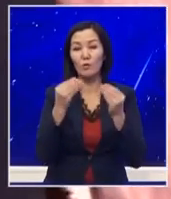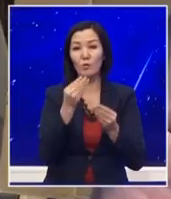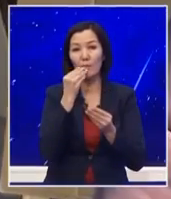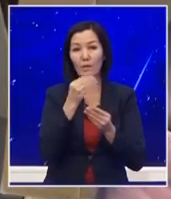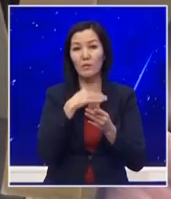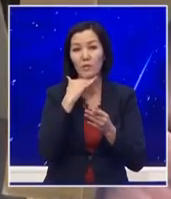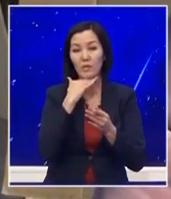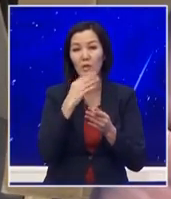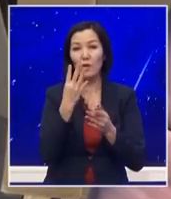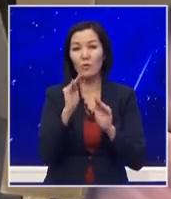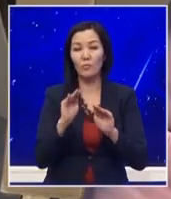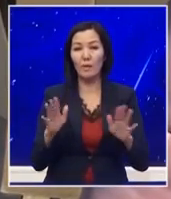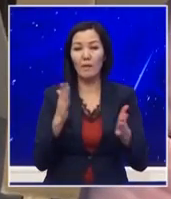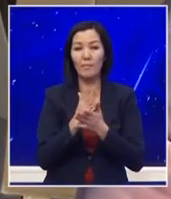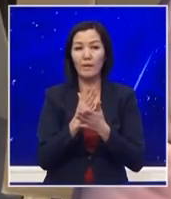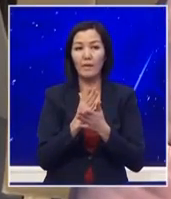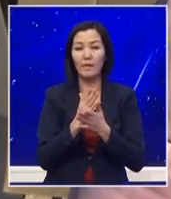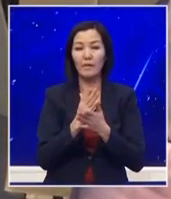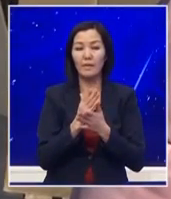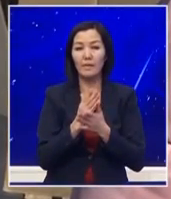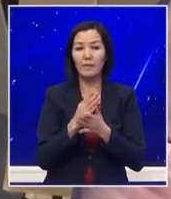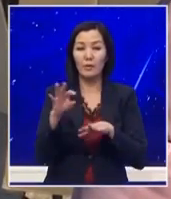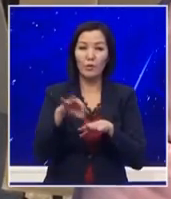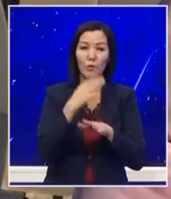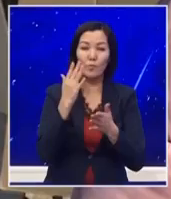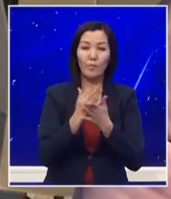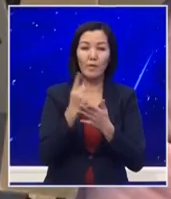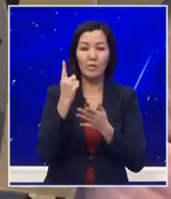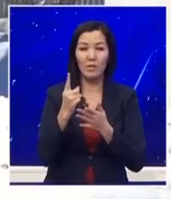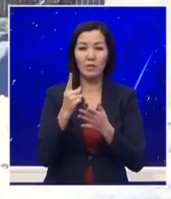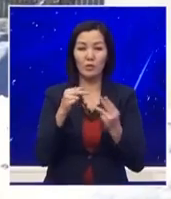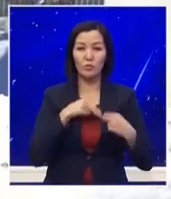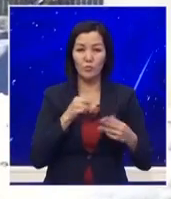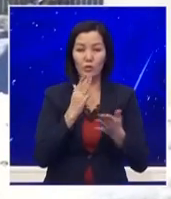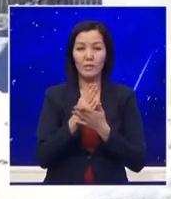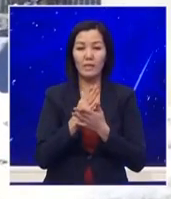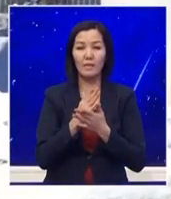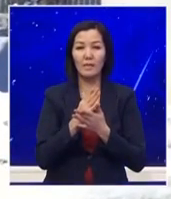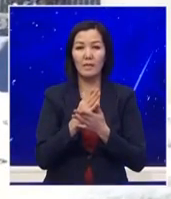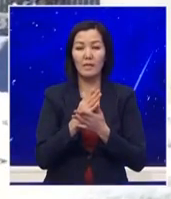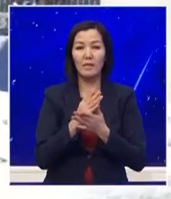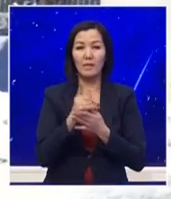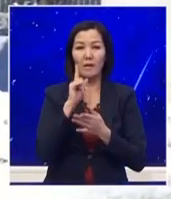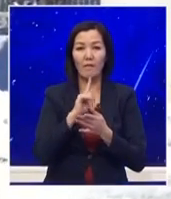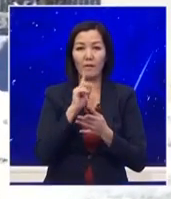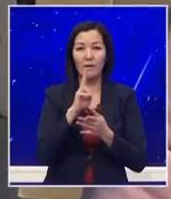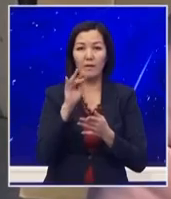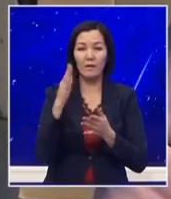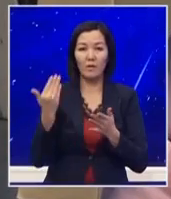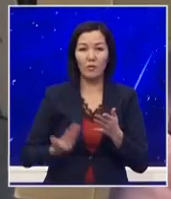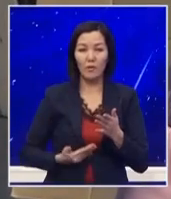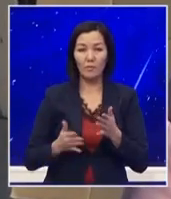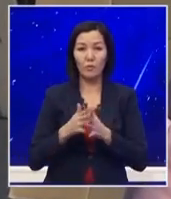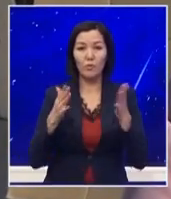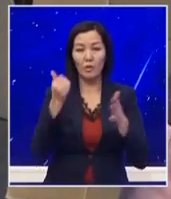түліктер жетеді. 4 балам бар өзімнің. Күйеуім бар, күйеуім жалғыз жұмыс жасайды үйде. Квартирада тұрамыз осылай.